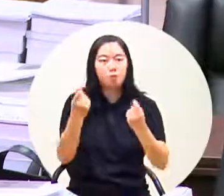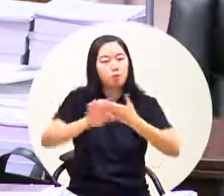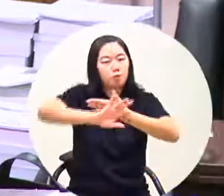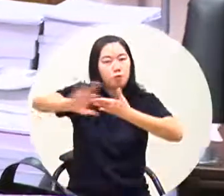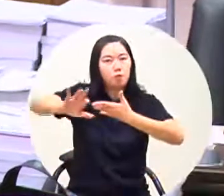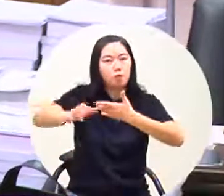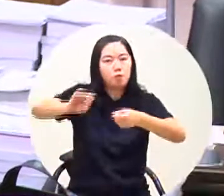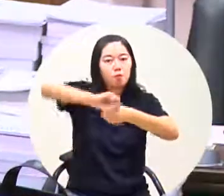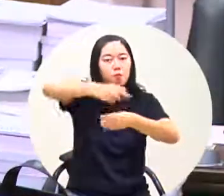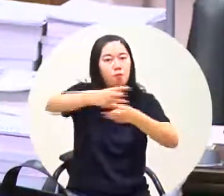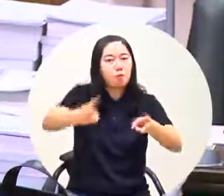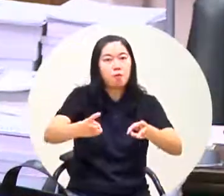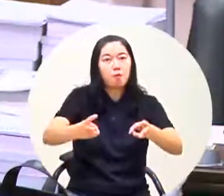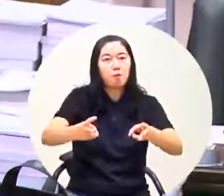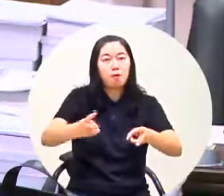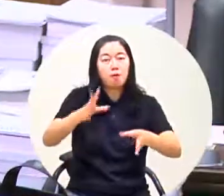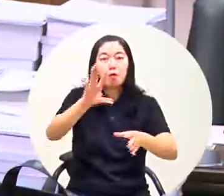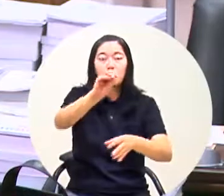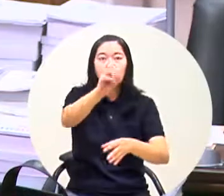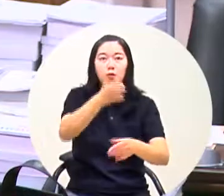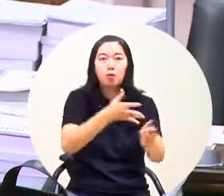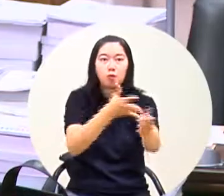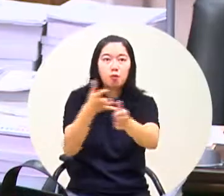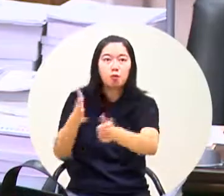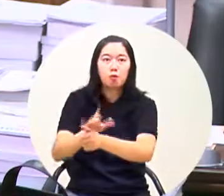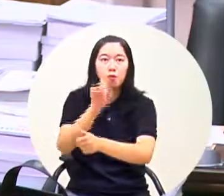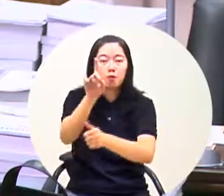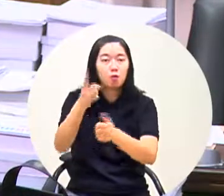有没有照一例一休编？有没有照一例一休轮啊？